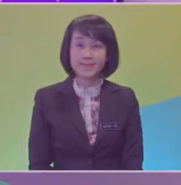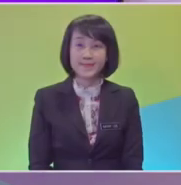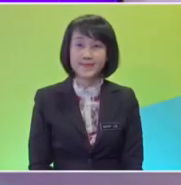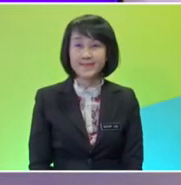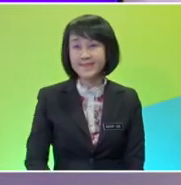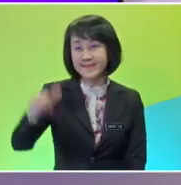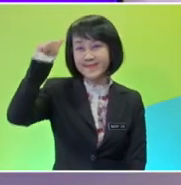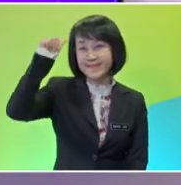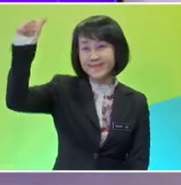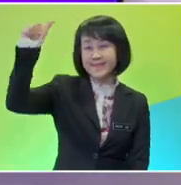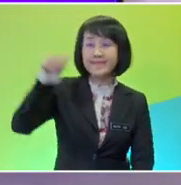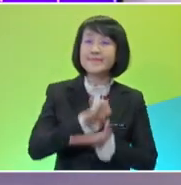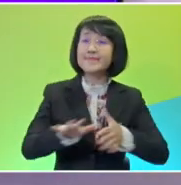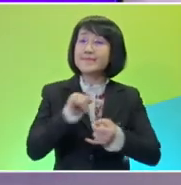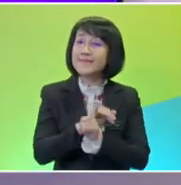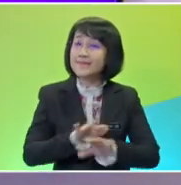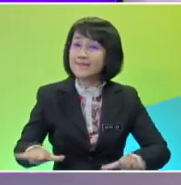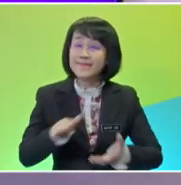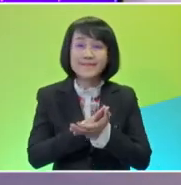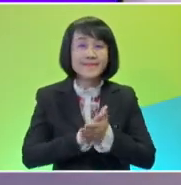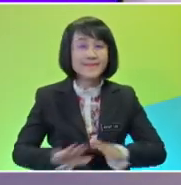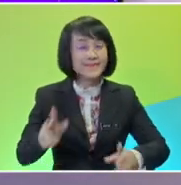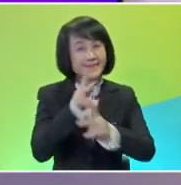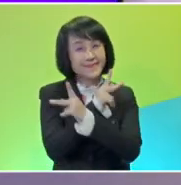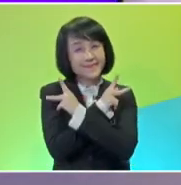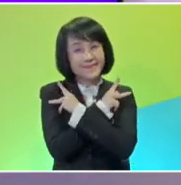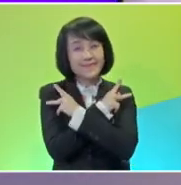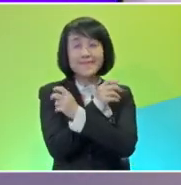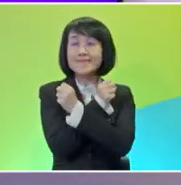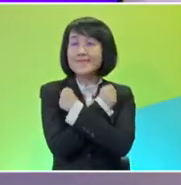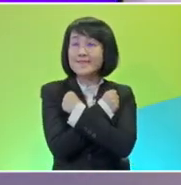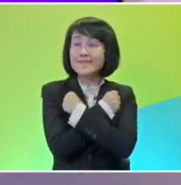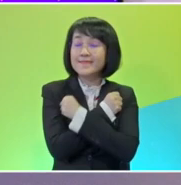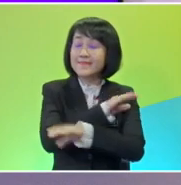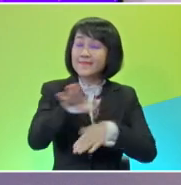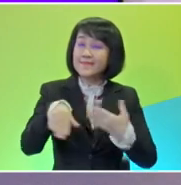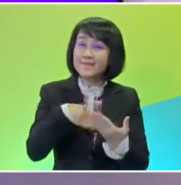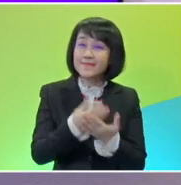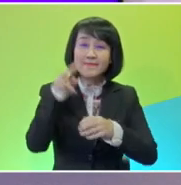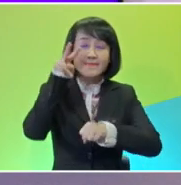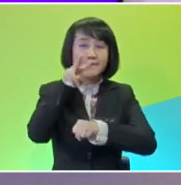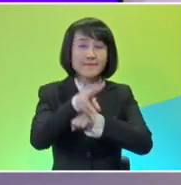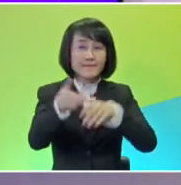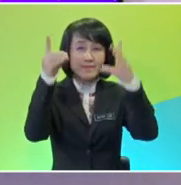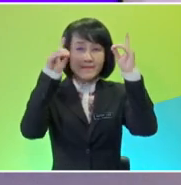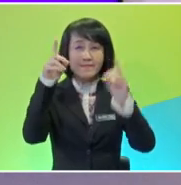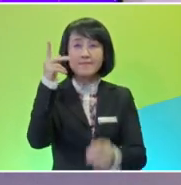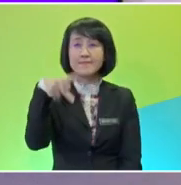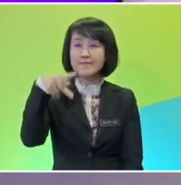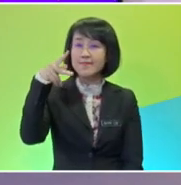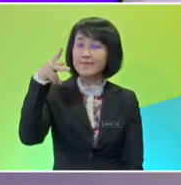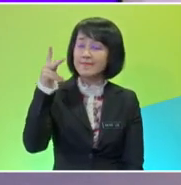Assalamualaikum salam sejahtera salam kasih sayang kepada semua yang sudah menonton di TV KPM Abang Fizi kembali